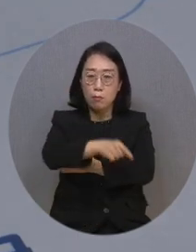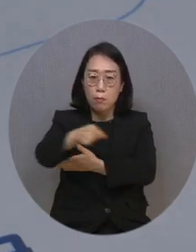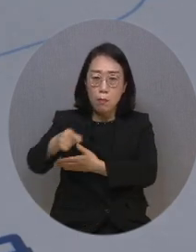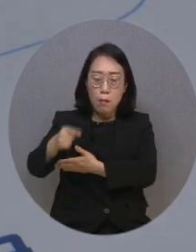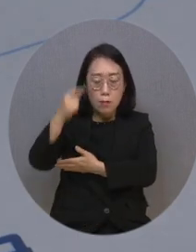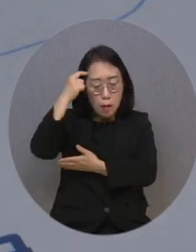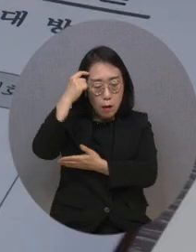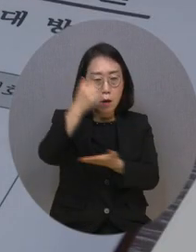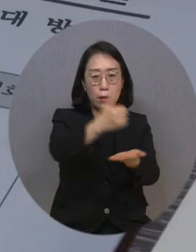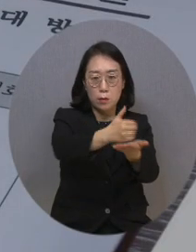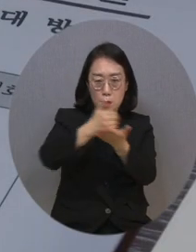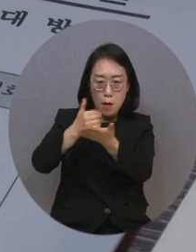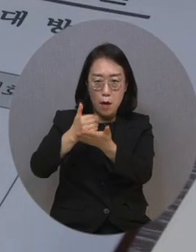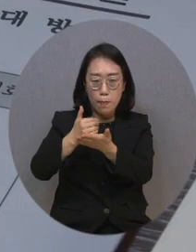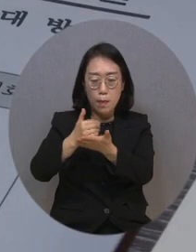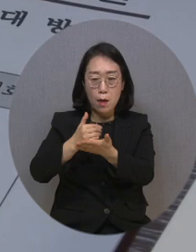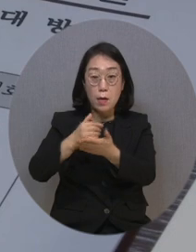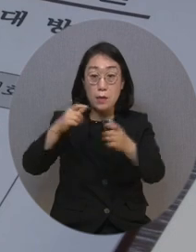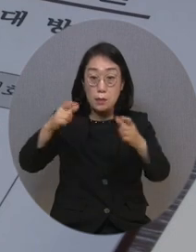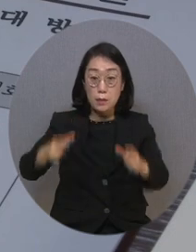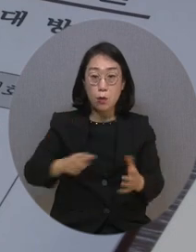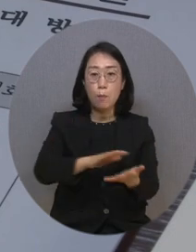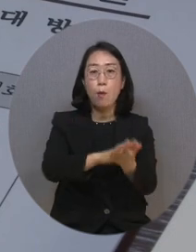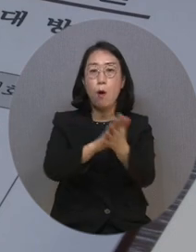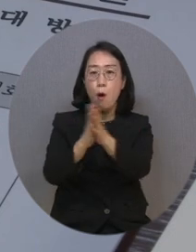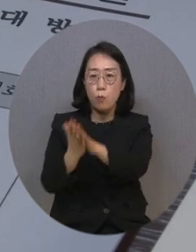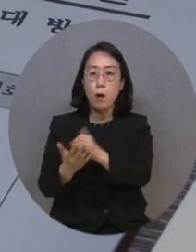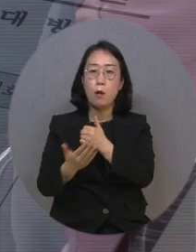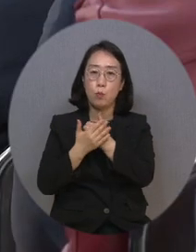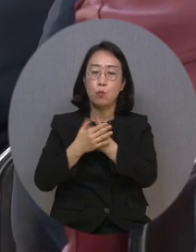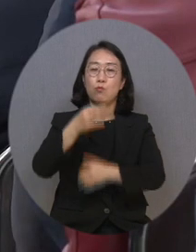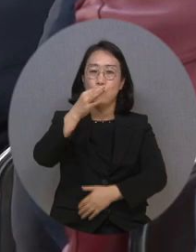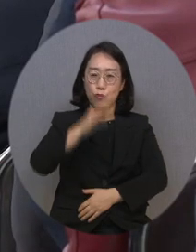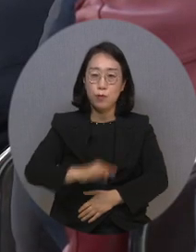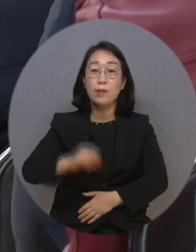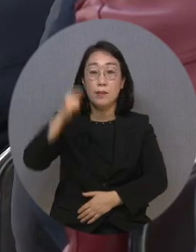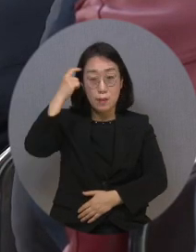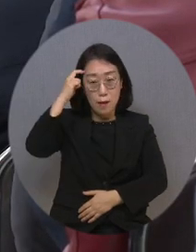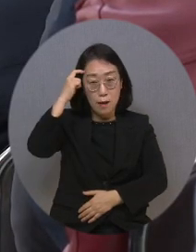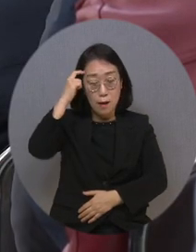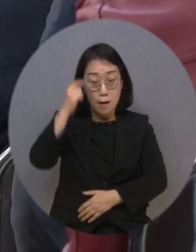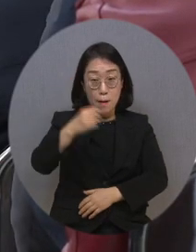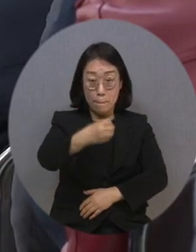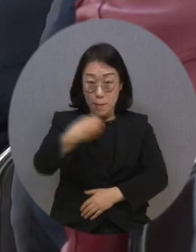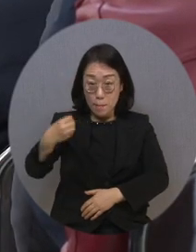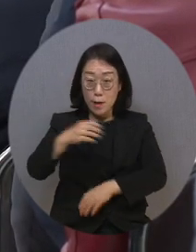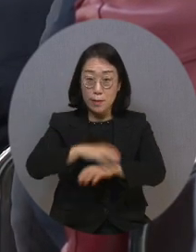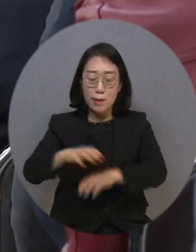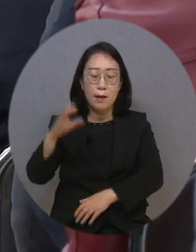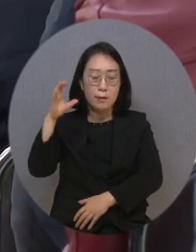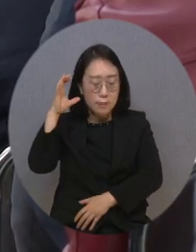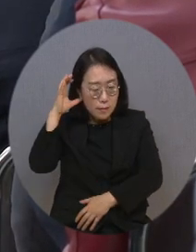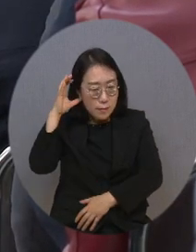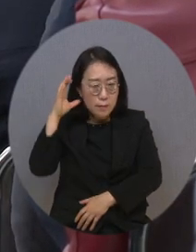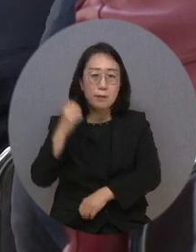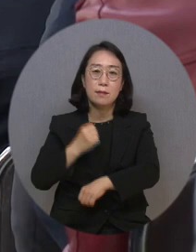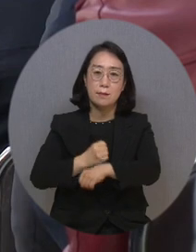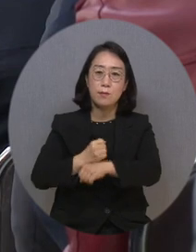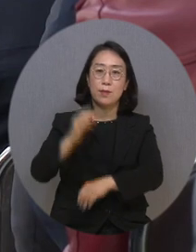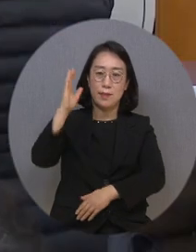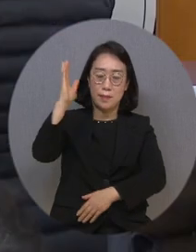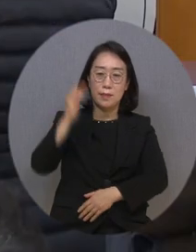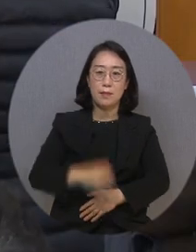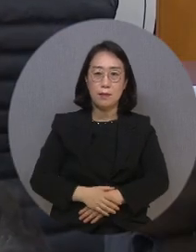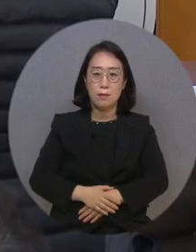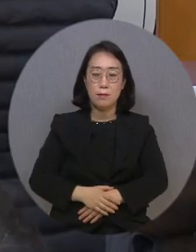아이디어 하나하나가 고흥 전체를 바꿀 수 있다는 신념으로 국민의 뜻을 담는 시간이 되도록 최선을 다하겠다고